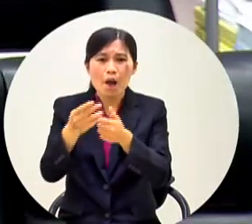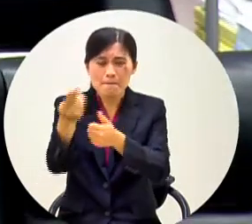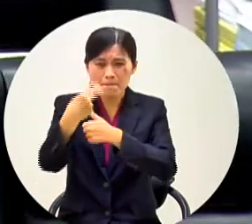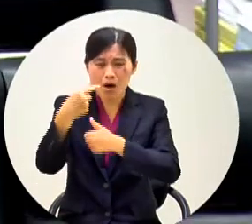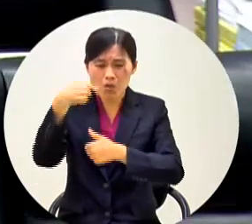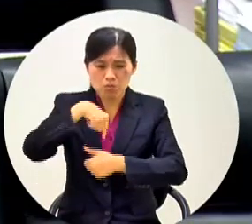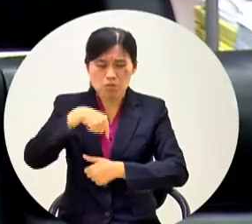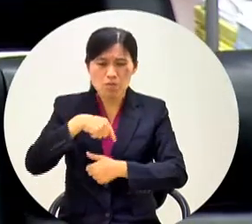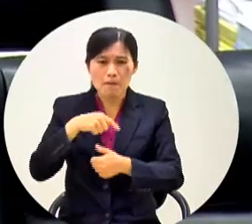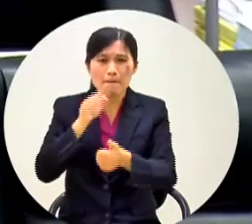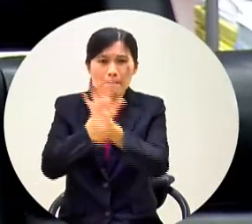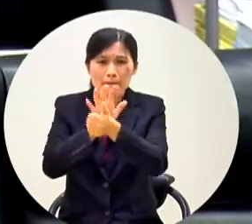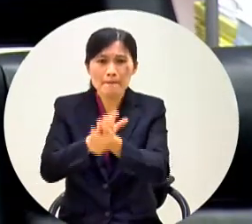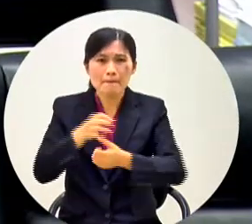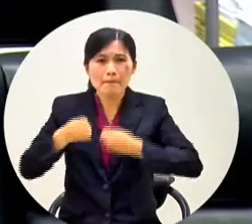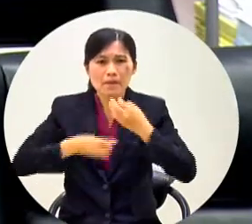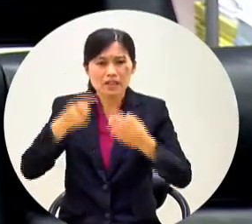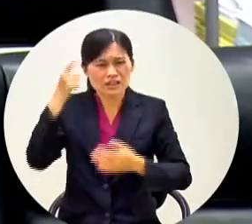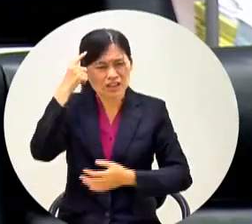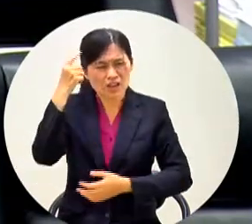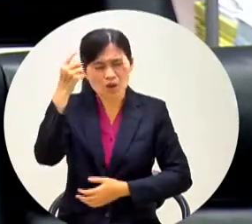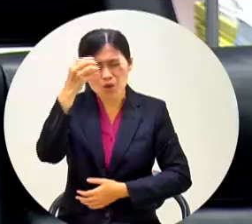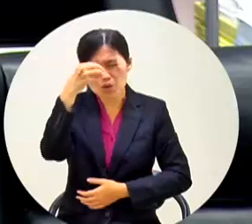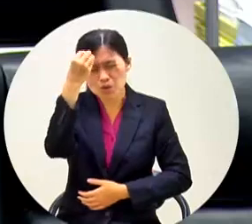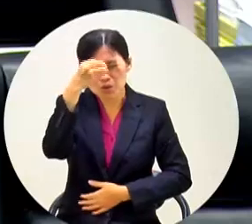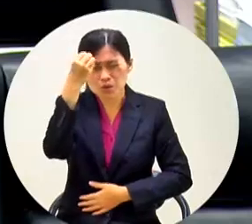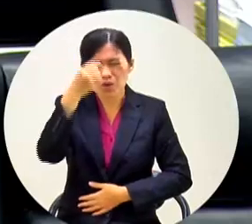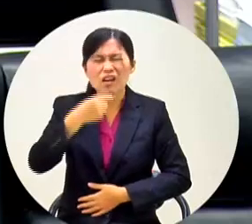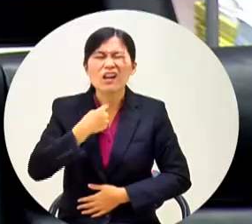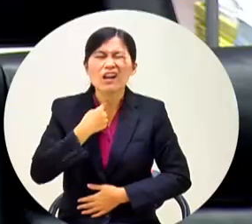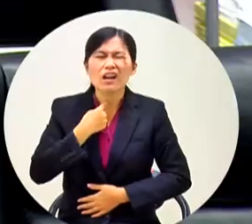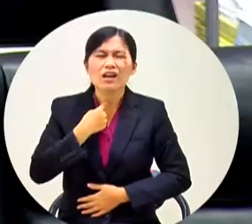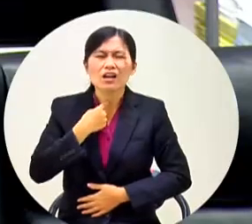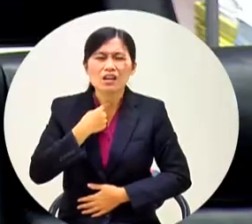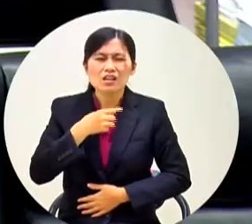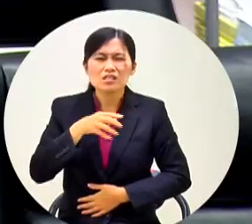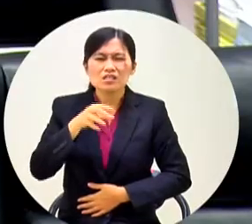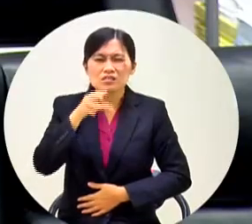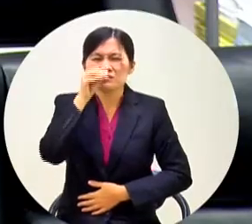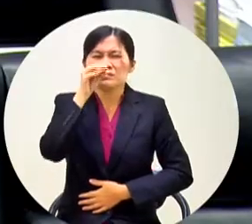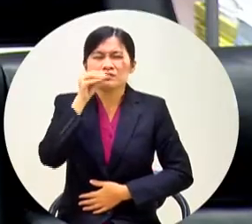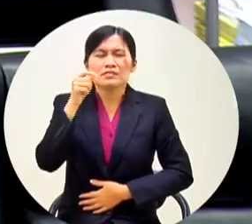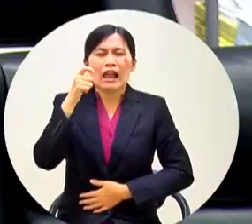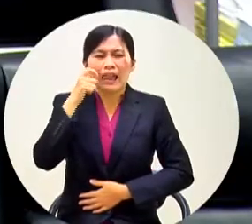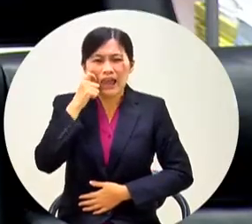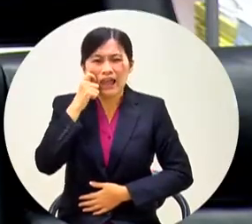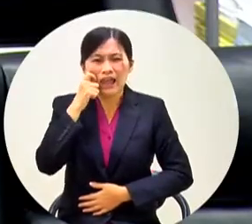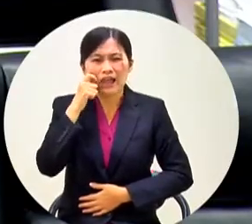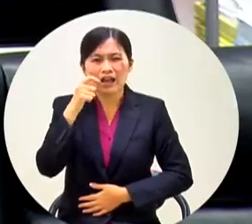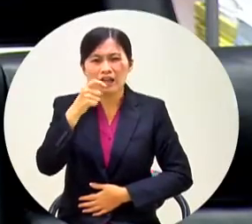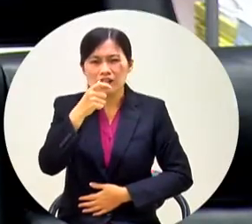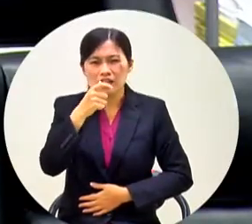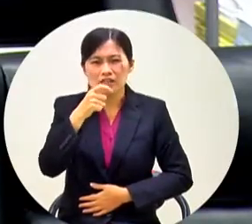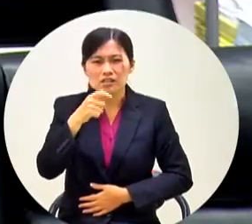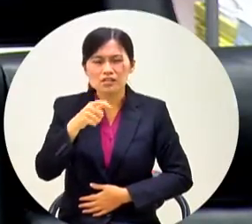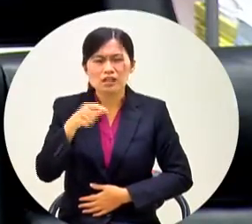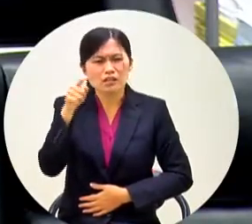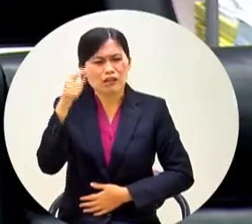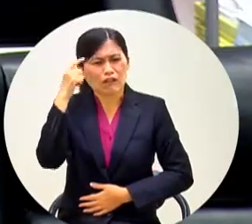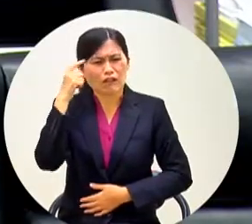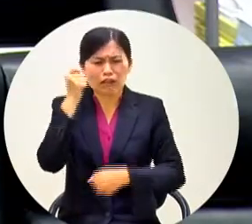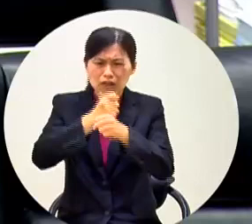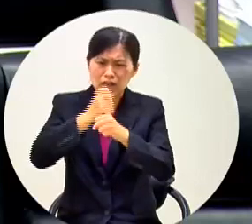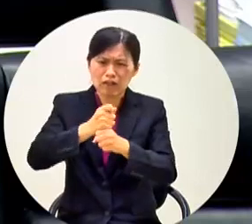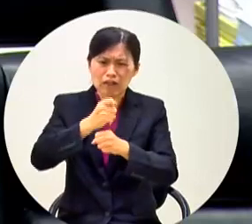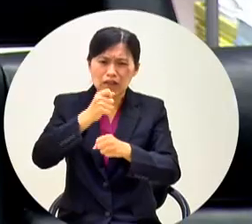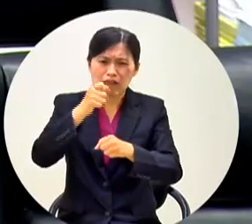公啊，一拿耳朵就拍呼吸。他只想了一件事，他也是资深议员，他说我只是在行使我一